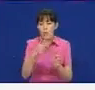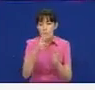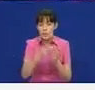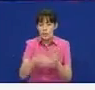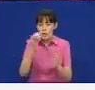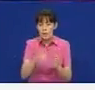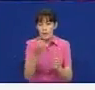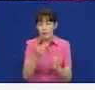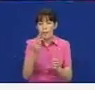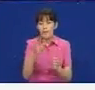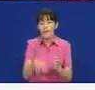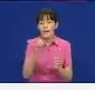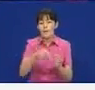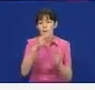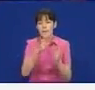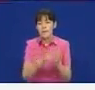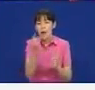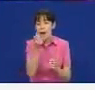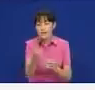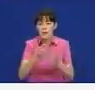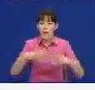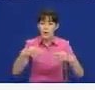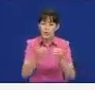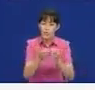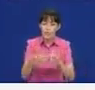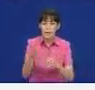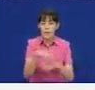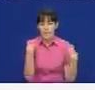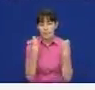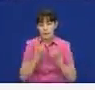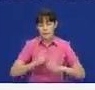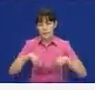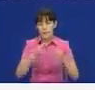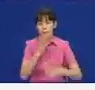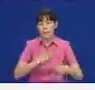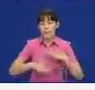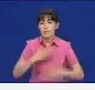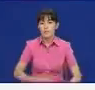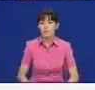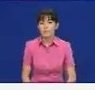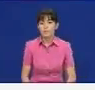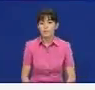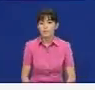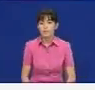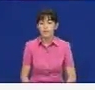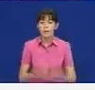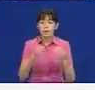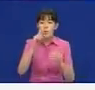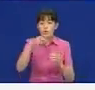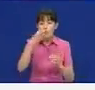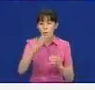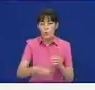теңгеге 2780 аз қамтамасыз етілген отбасының балалары қуанышқа бөленді. Құстар сарайының алдында 130 балаға біз